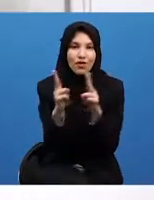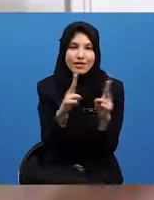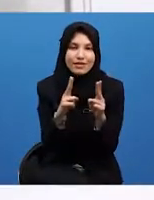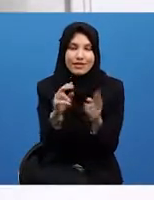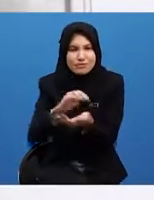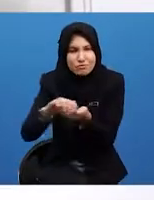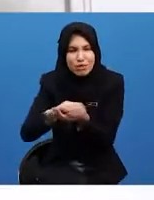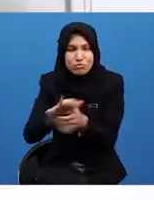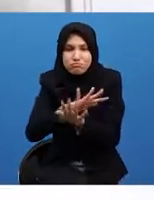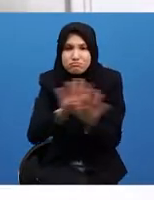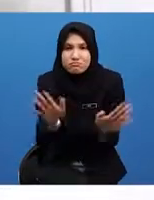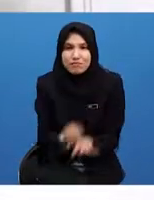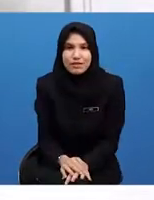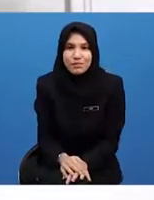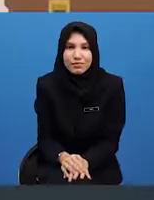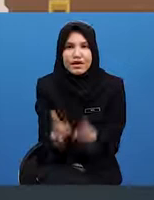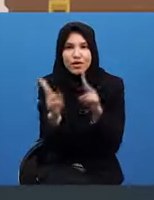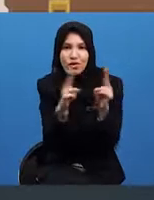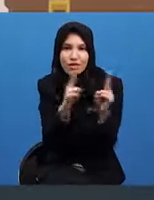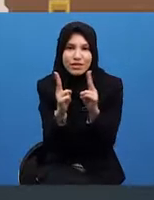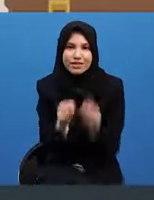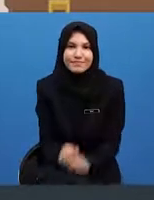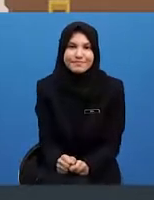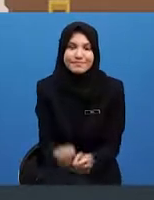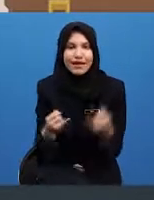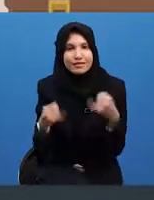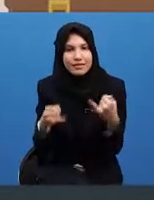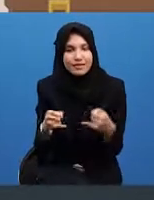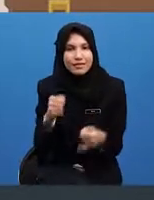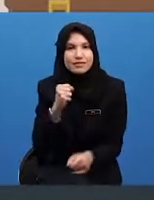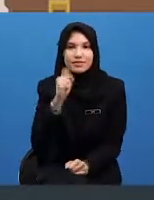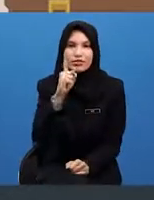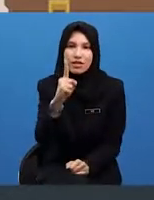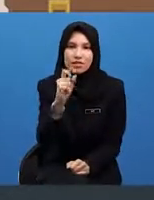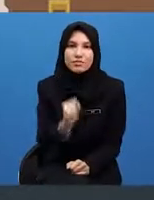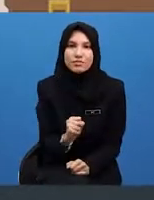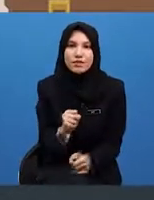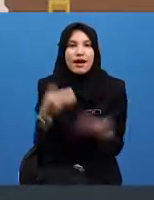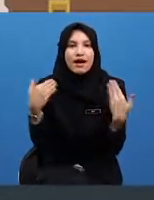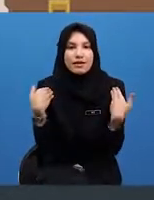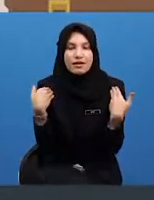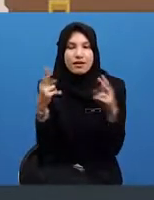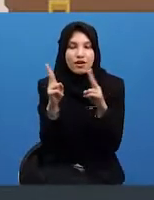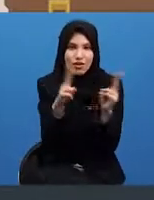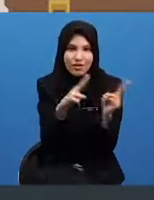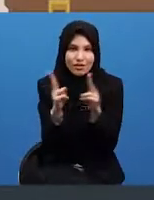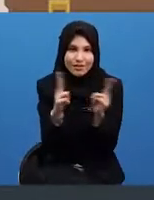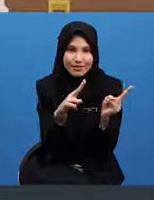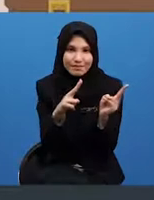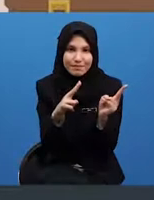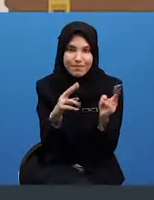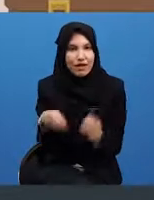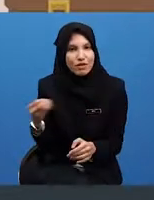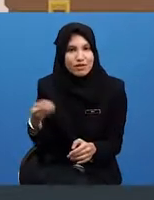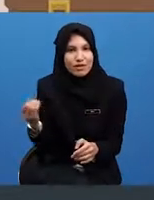sabun tidak mempunyai rongga udara. Jika sesuatu objek mempunyai rongga udara, objek